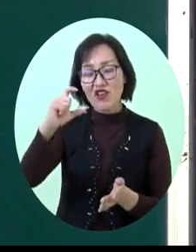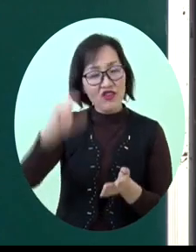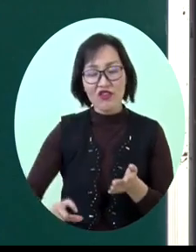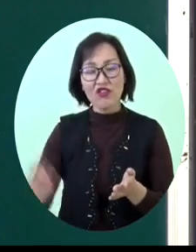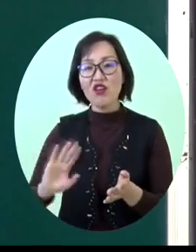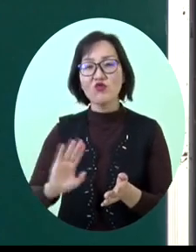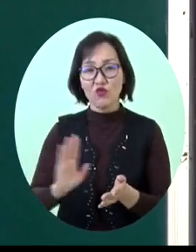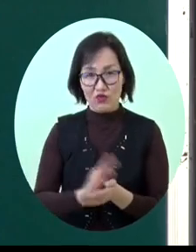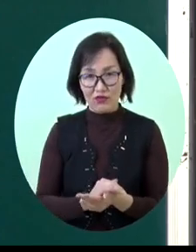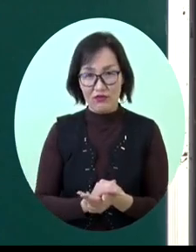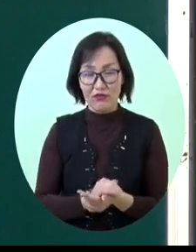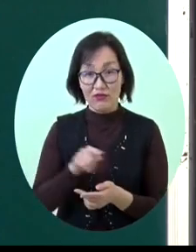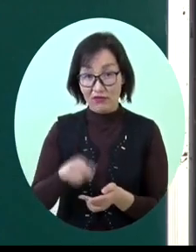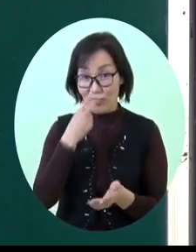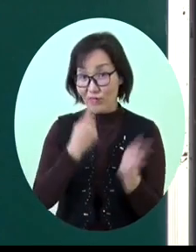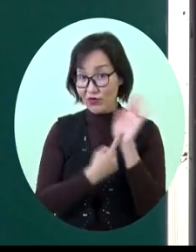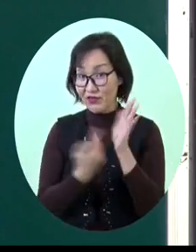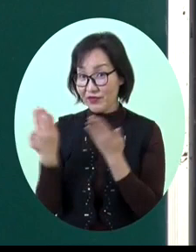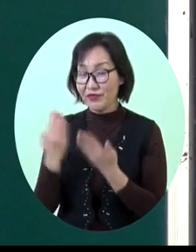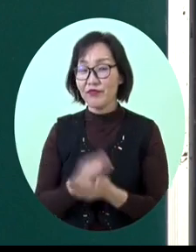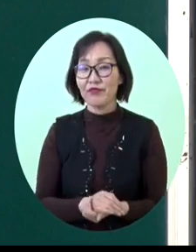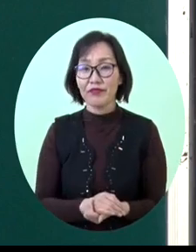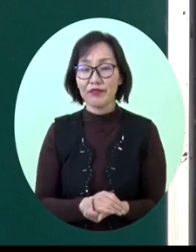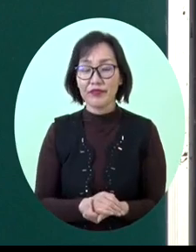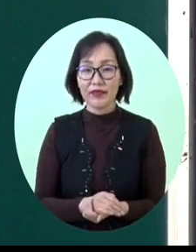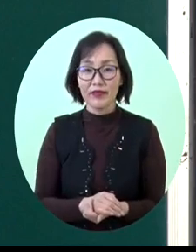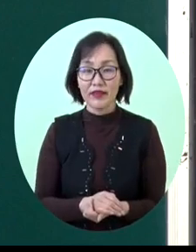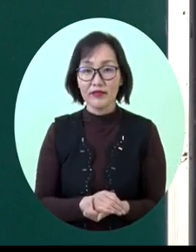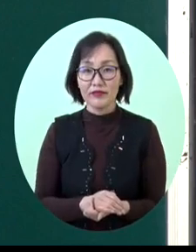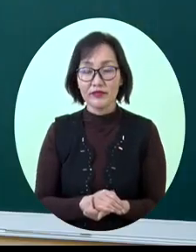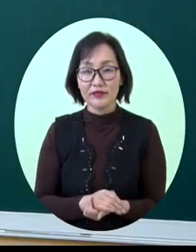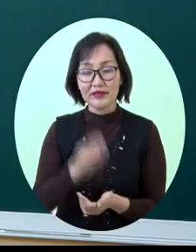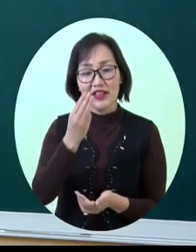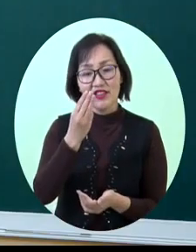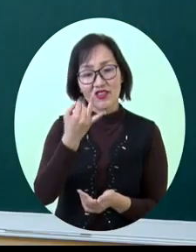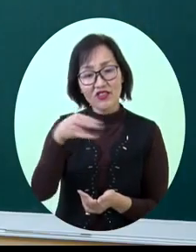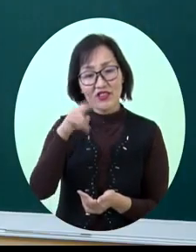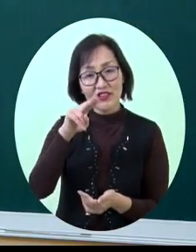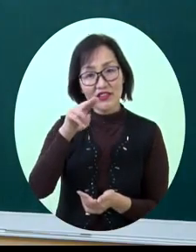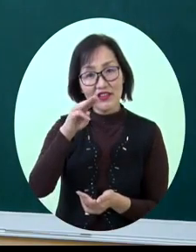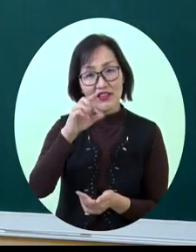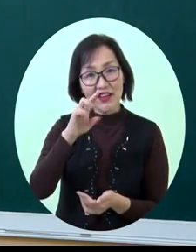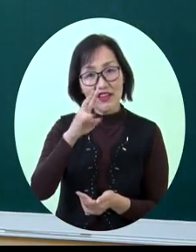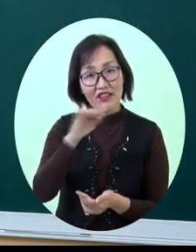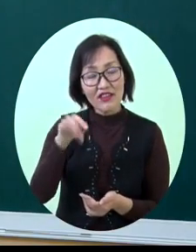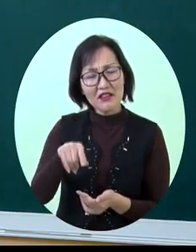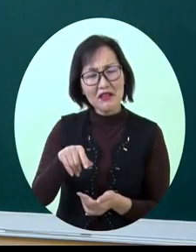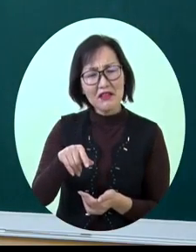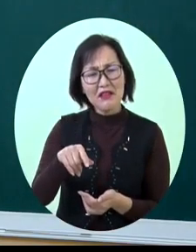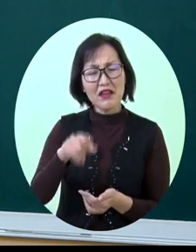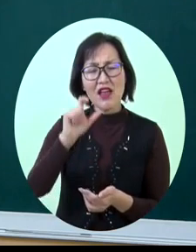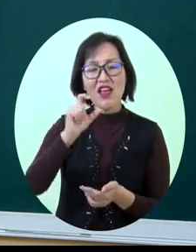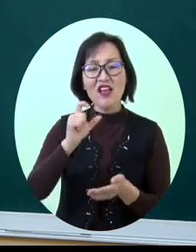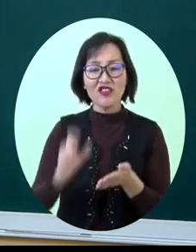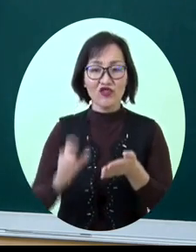За, тэгвэл одоо цөмөрөө эдгээрийг харгалзуулна тавья. Тэгвэл шидтний гэсэн үг юм аа, балархаа ихшиг